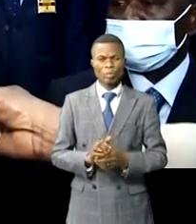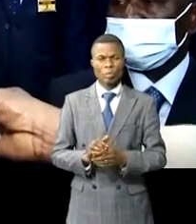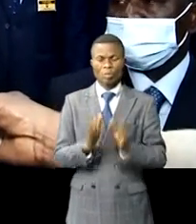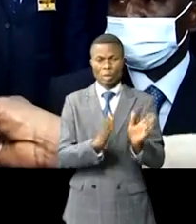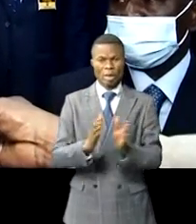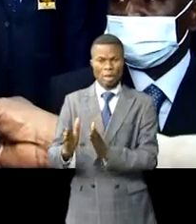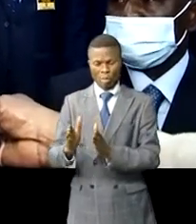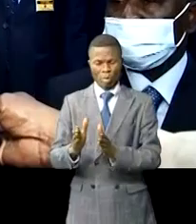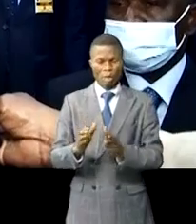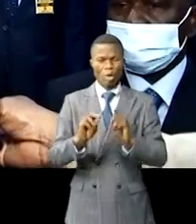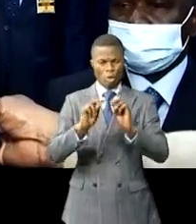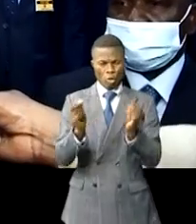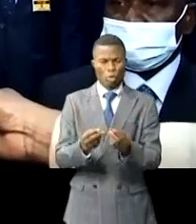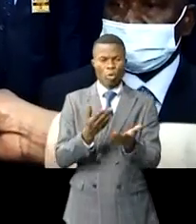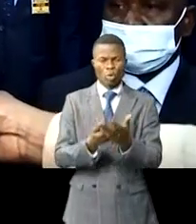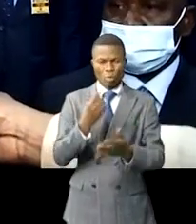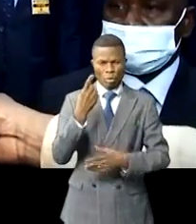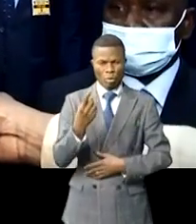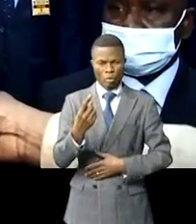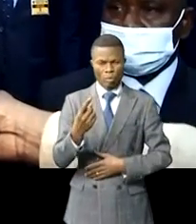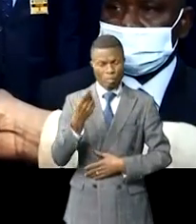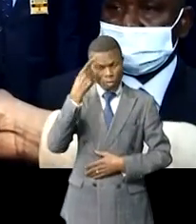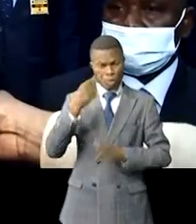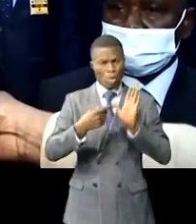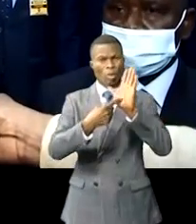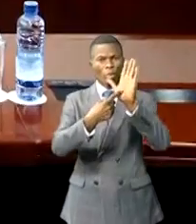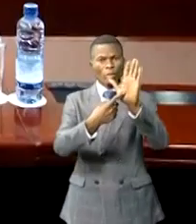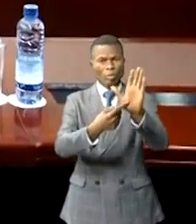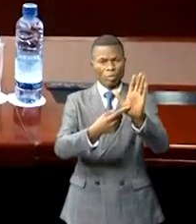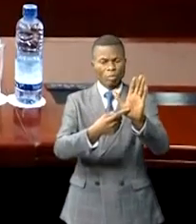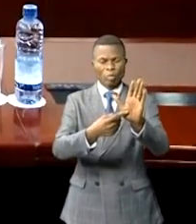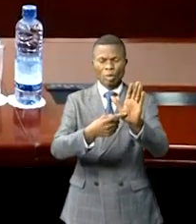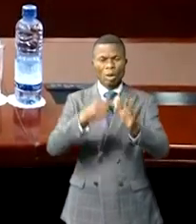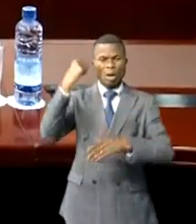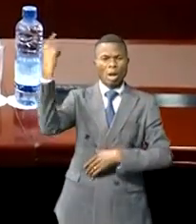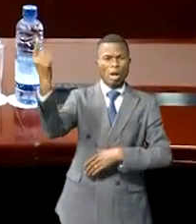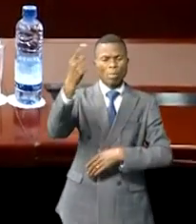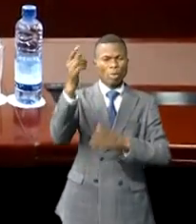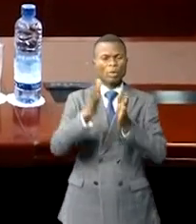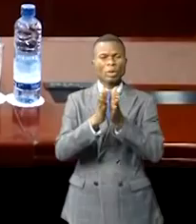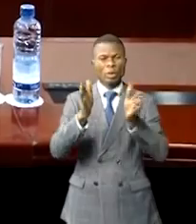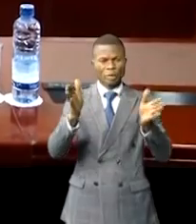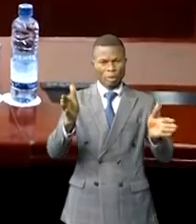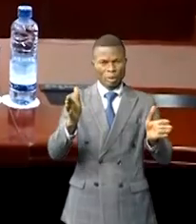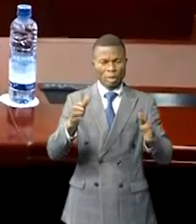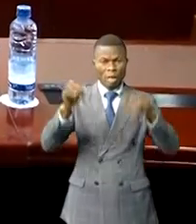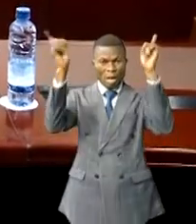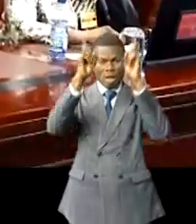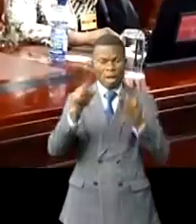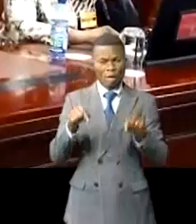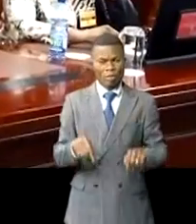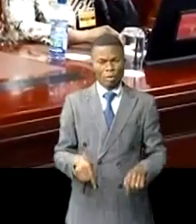africains, pour montrer à tout le monde que l'Afrique